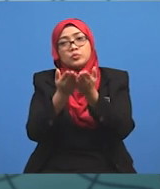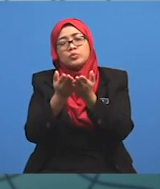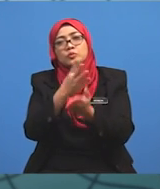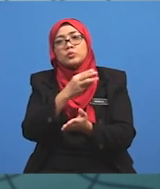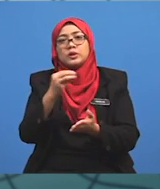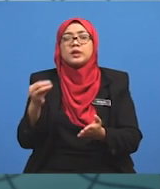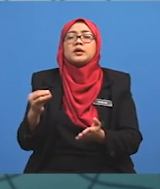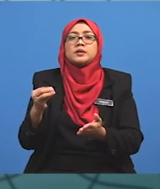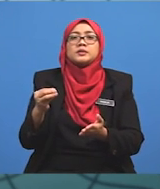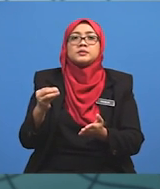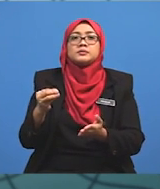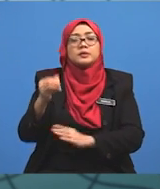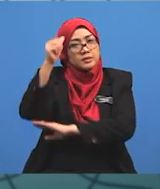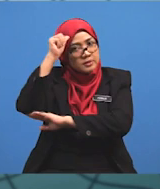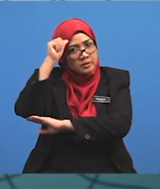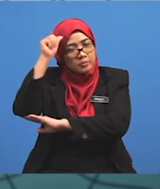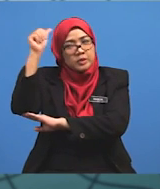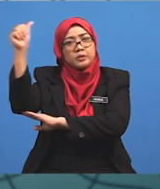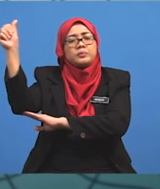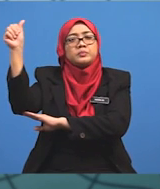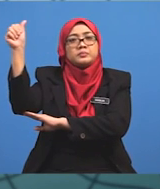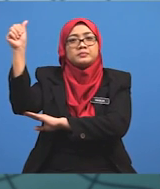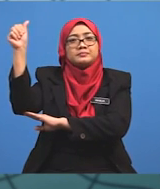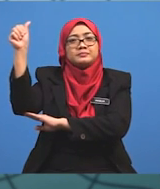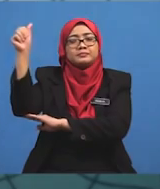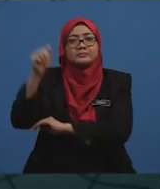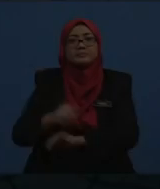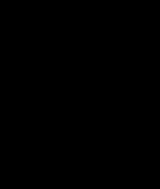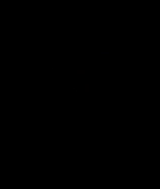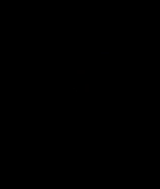mengulang kaji. Assalamualaikum warahmatullahi wabarakatuh.